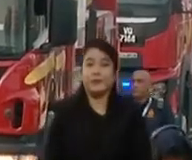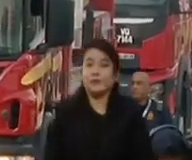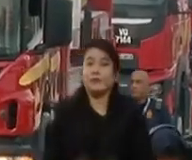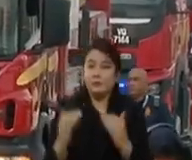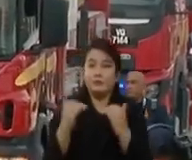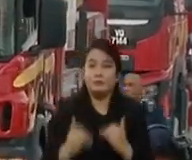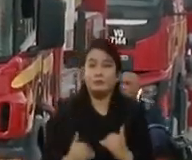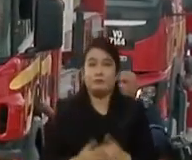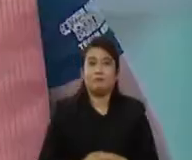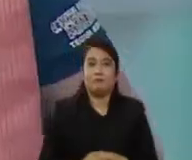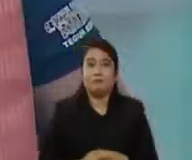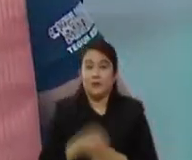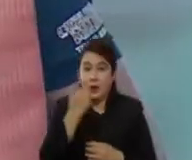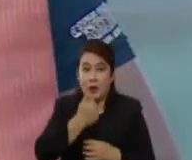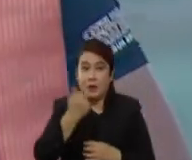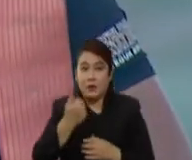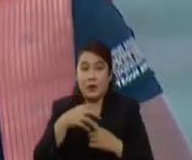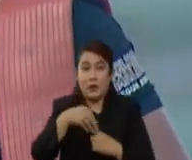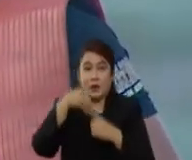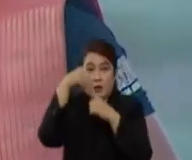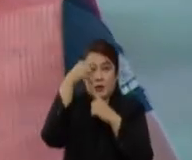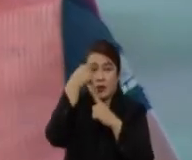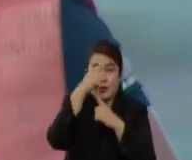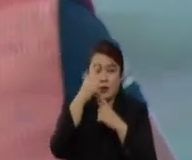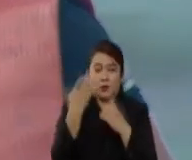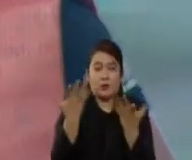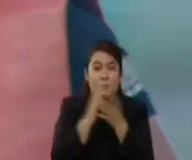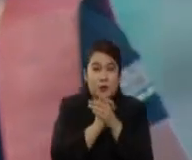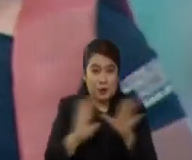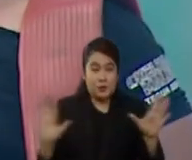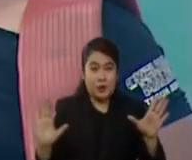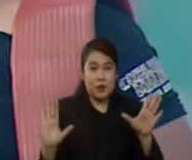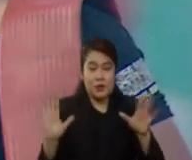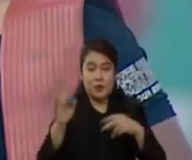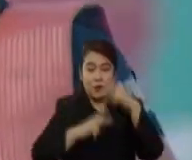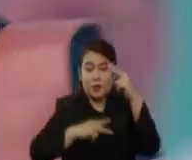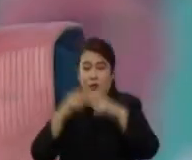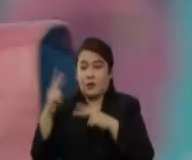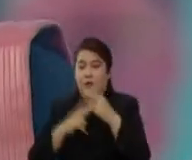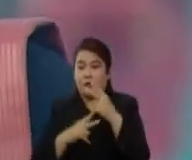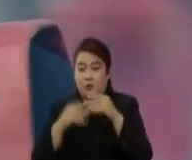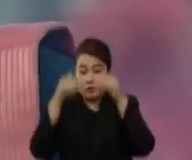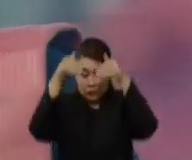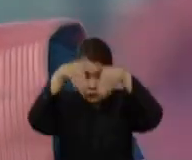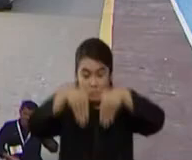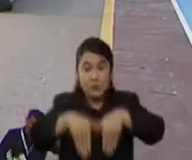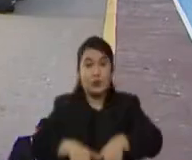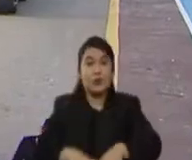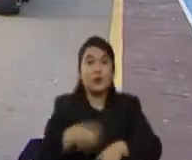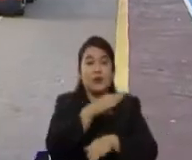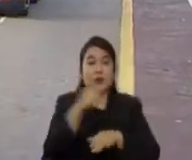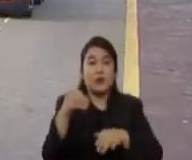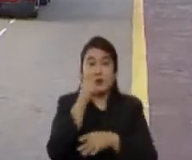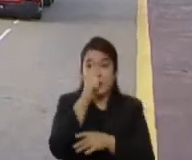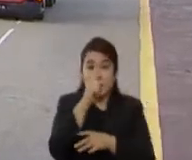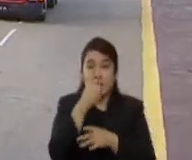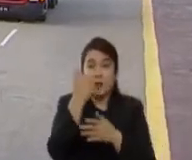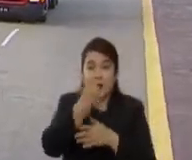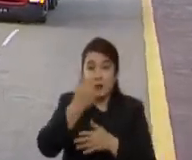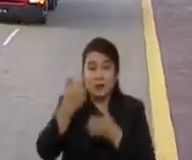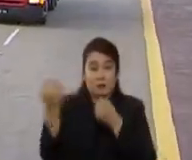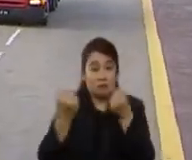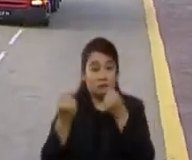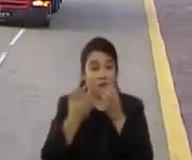Seterusnya adalah jentera khas bagi operasi pemadaman dan penyelamatan di bangunan tinggi dan tempat curam. Satu unit jentera khas turntable